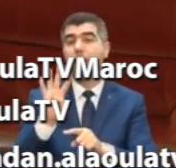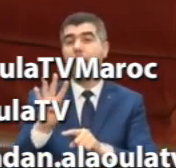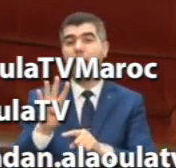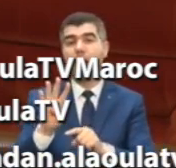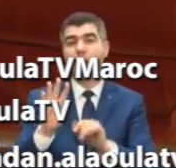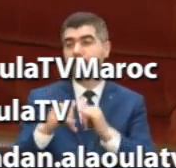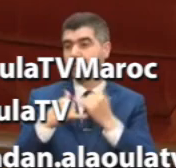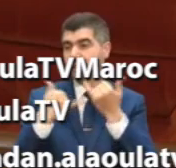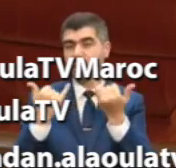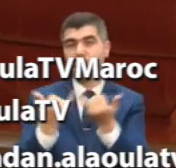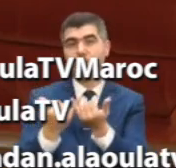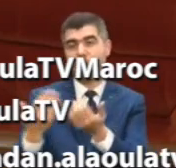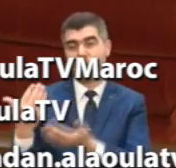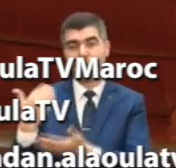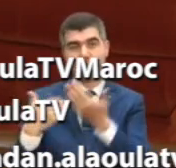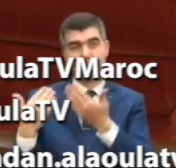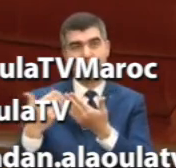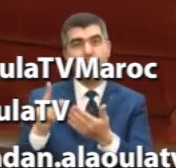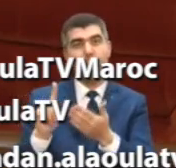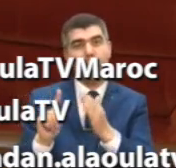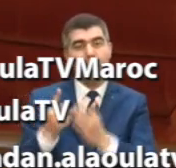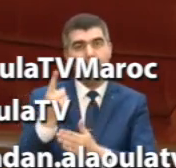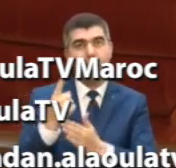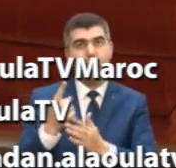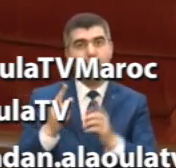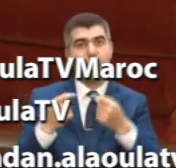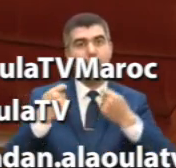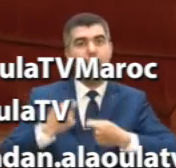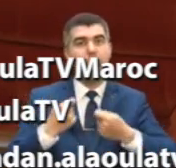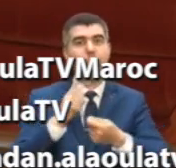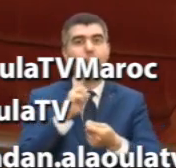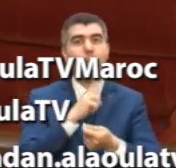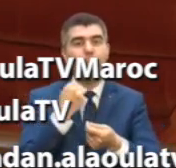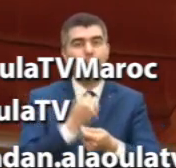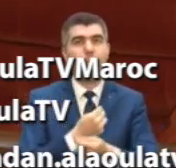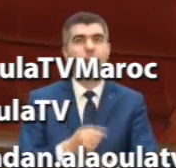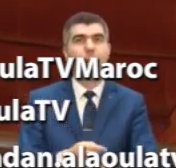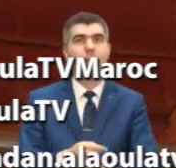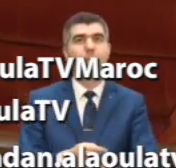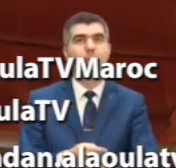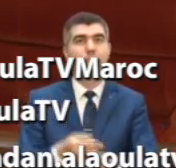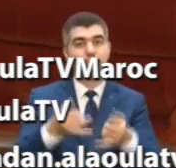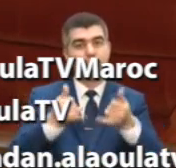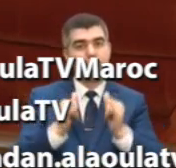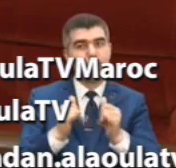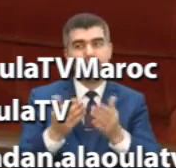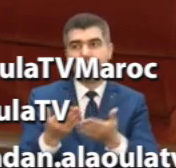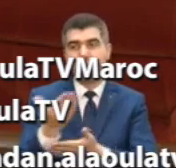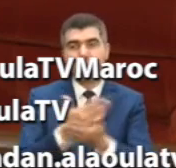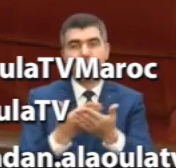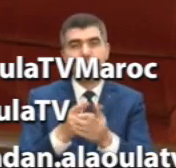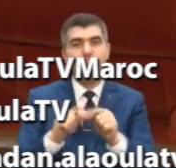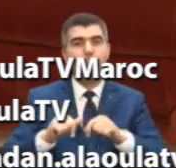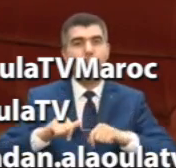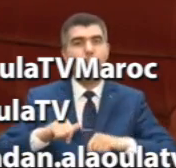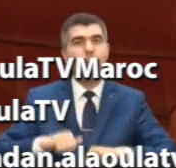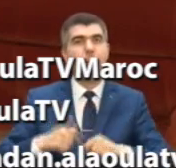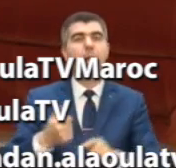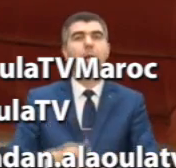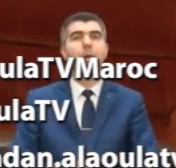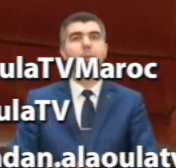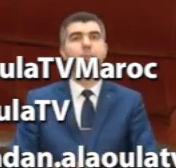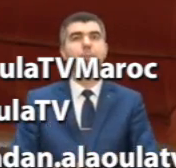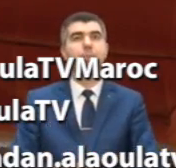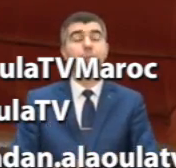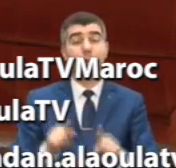انعقدت دارت اجتماع ديالها تحت رئاسة السيد رئيس الحكومة، وحضروا فيها ممثلي القطاعات الوزارية